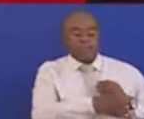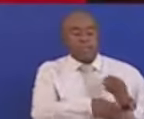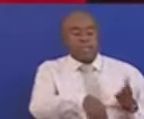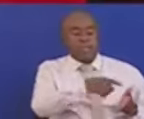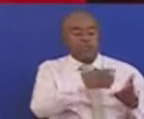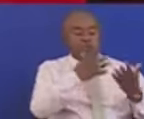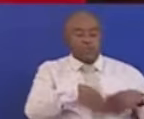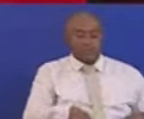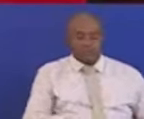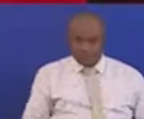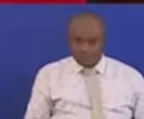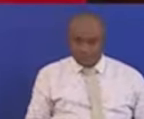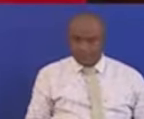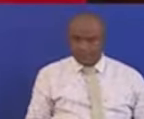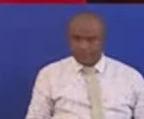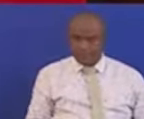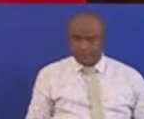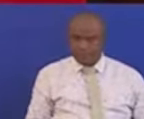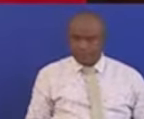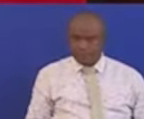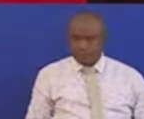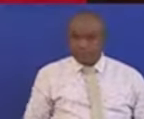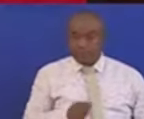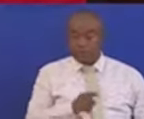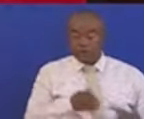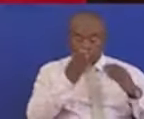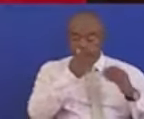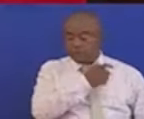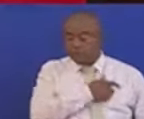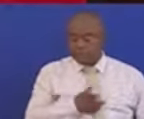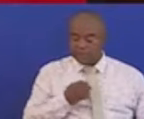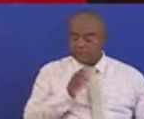itajai mhi wa mwen kiti mhh wa rais